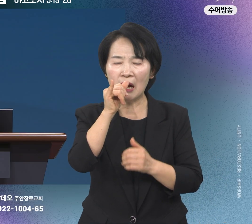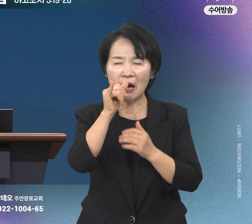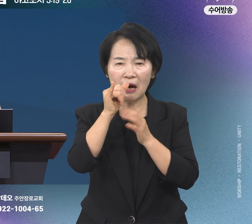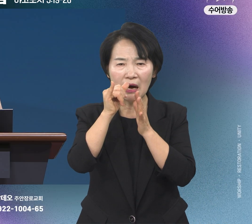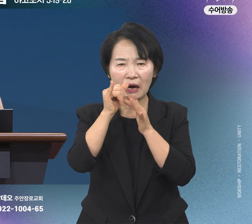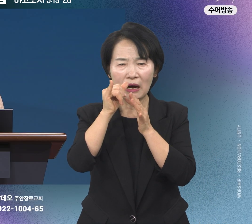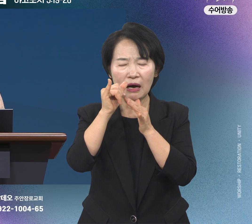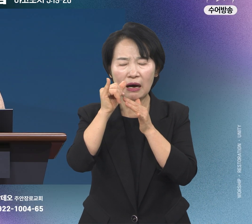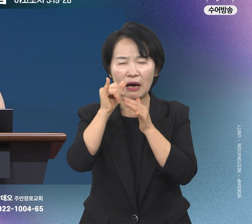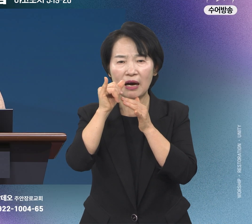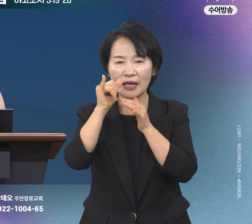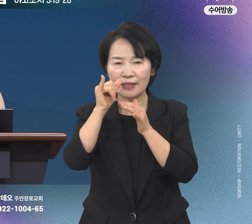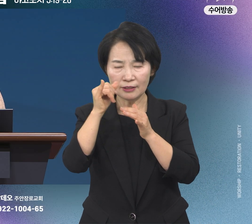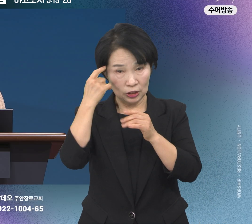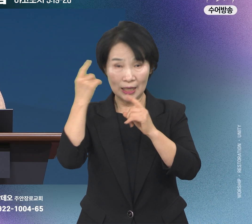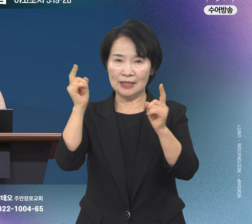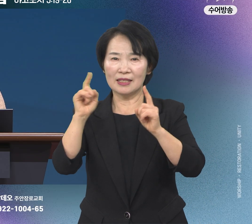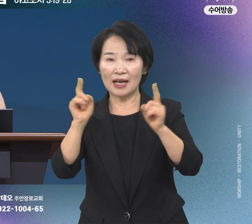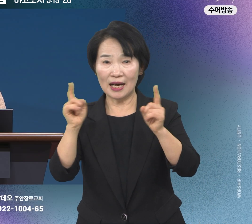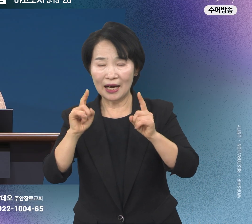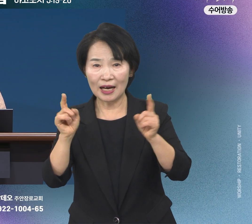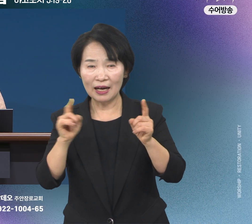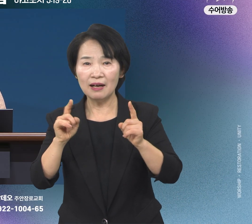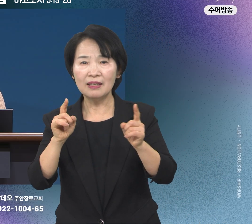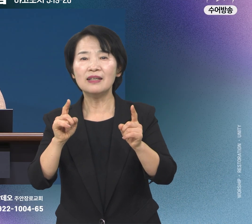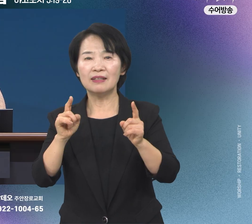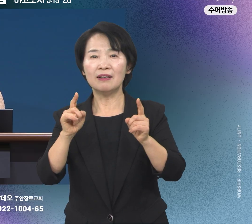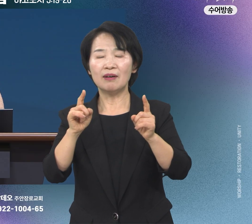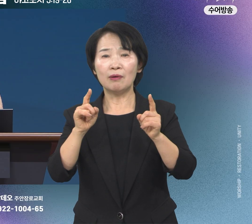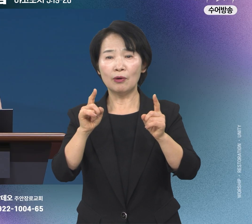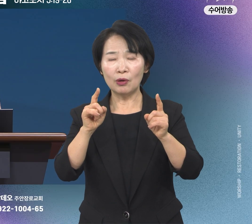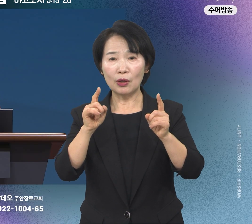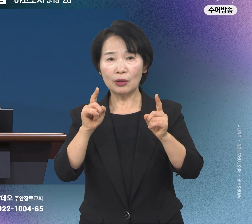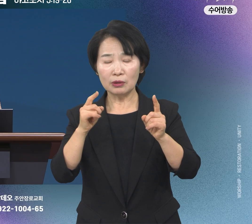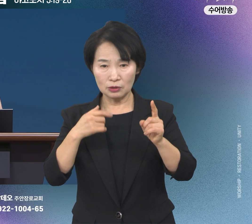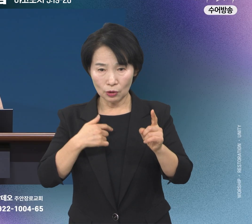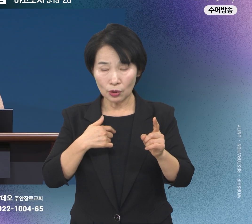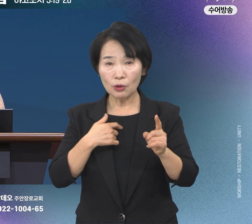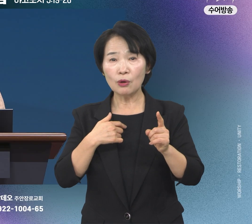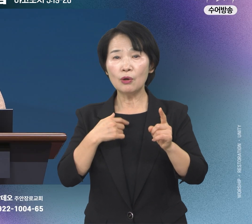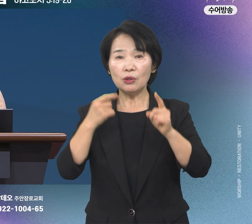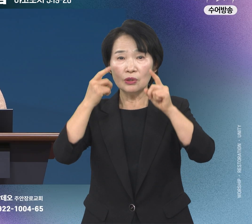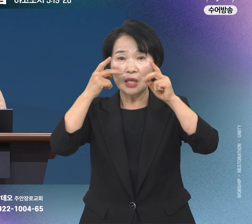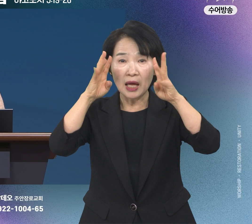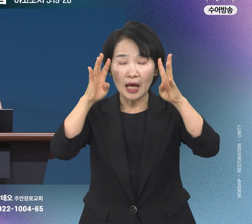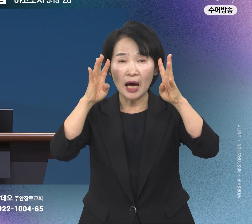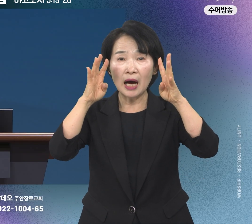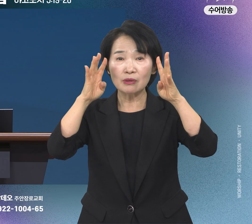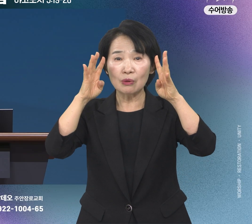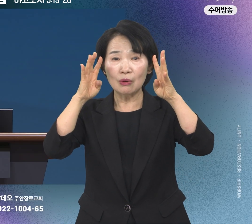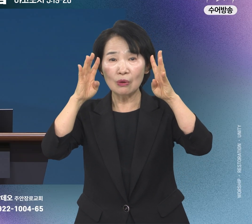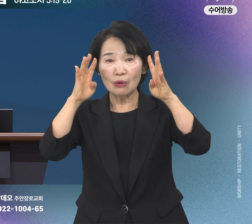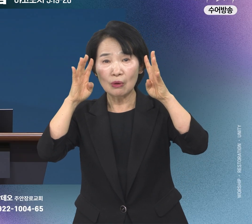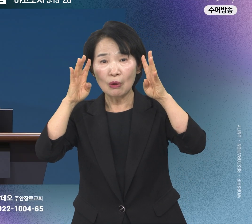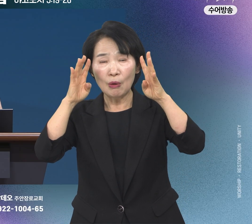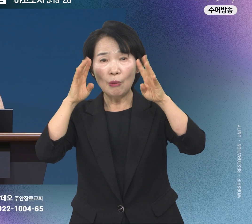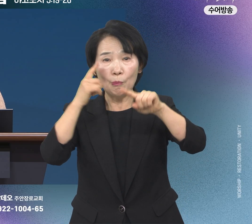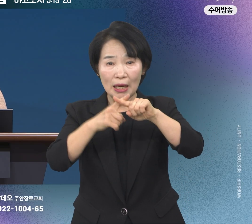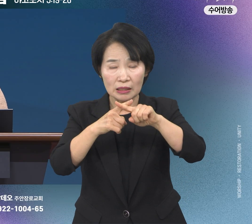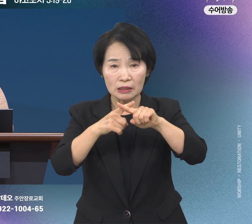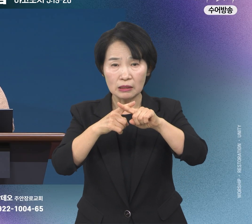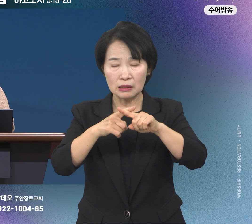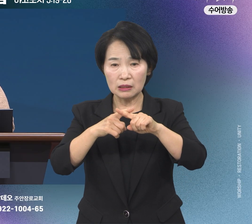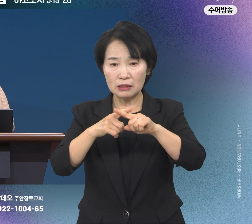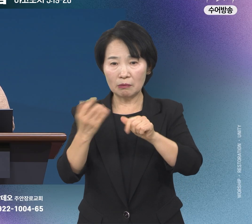이 삶을 제대로 살아보겠다고 했는데 당장 대학교 졸업장이 없는 거예요. 신천지 신앙생활 하느라 대학교도